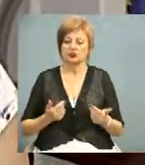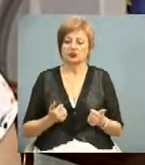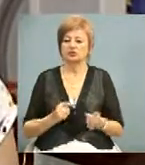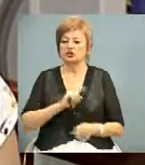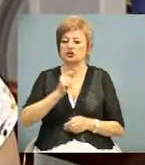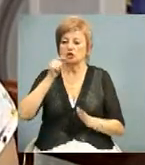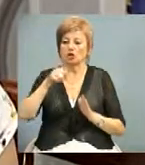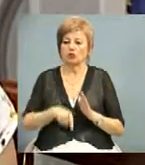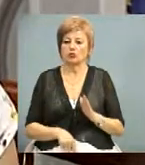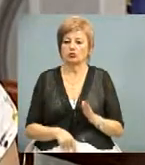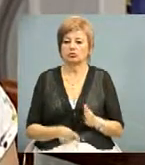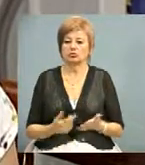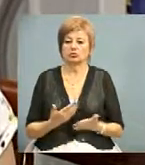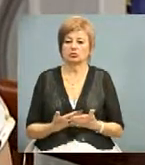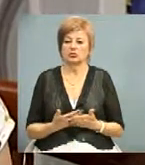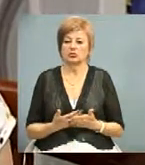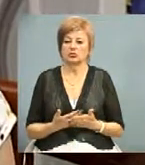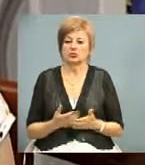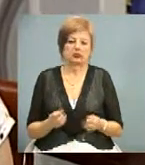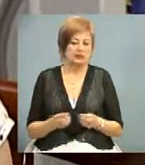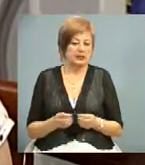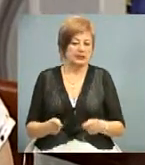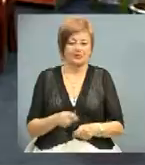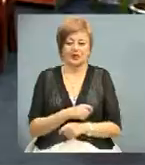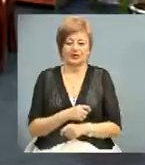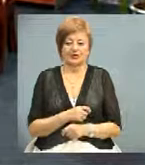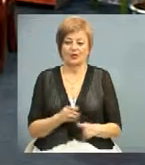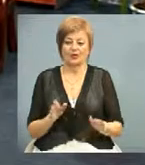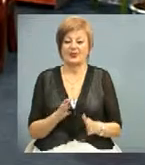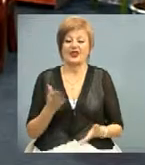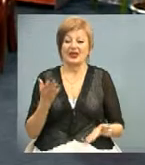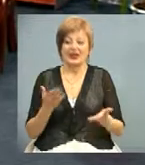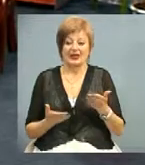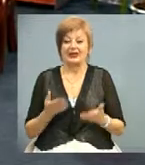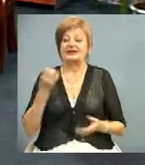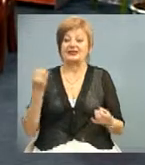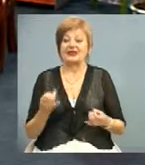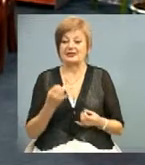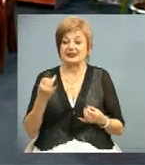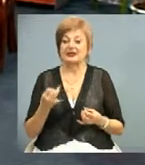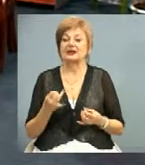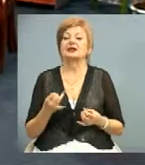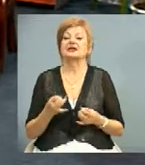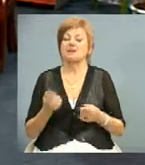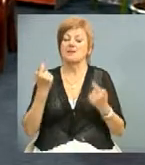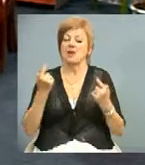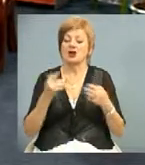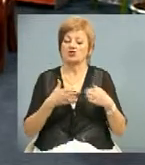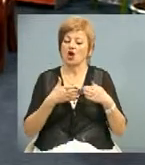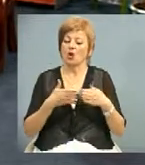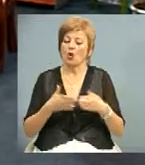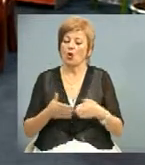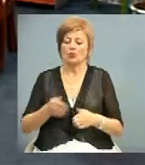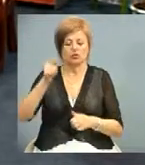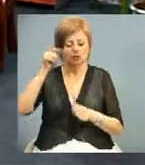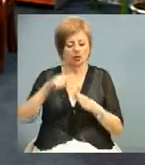так, метрів 10. Якщо океанами пересуваються велетенські кораблі, то, напевно, там